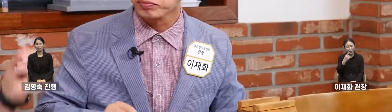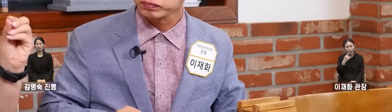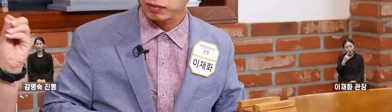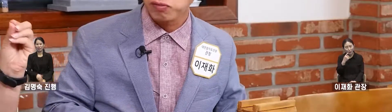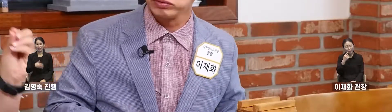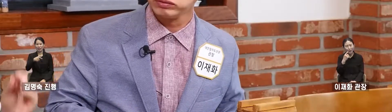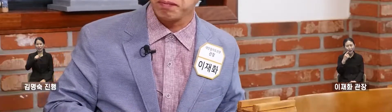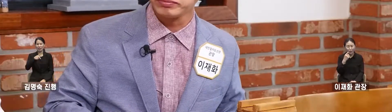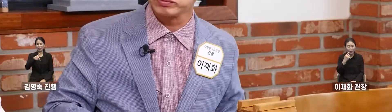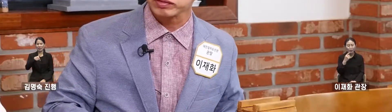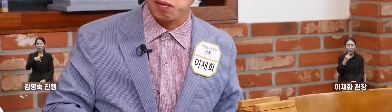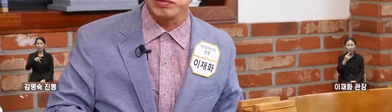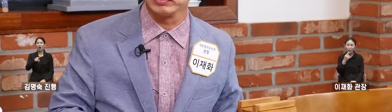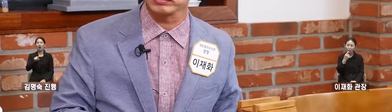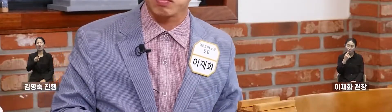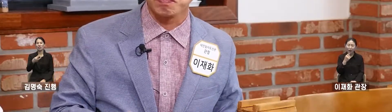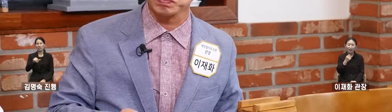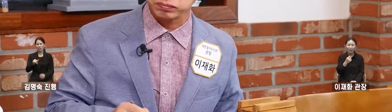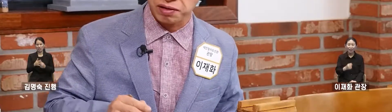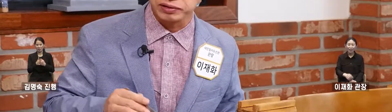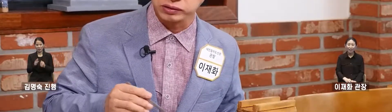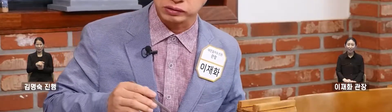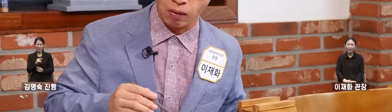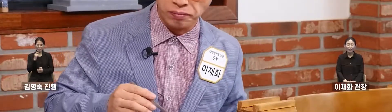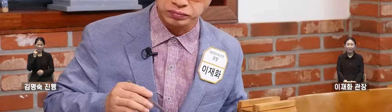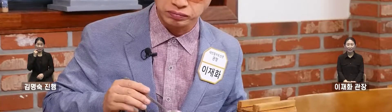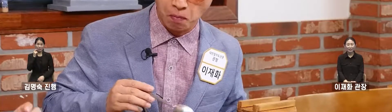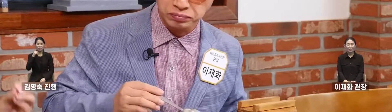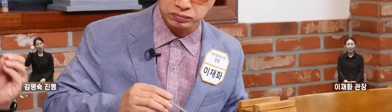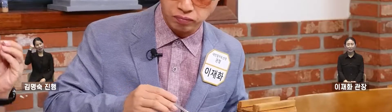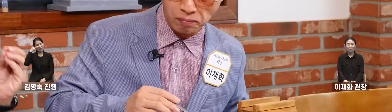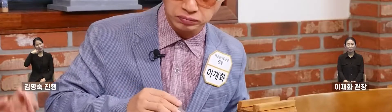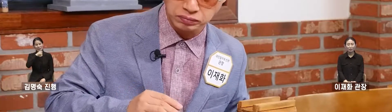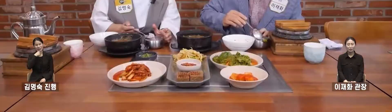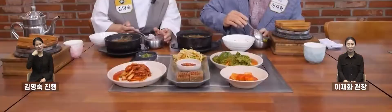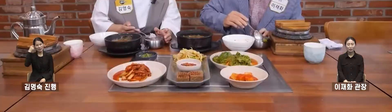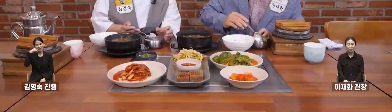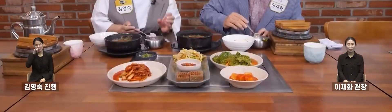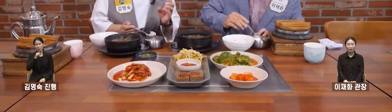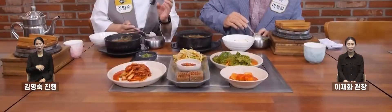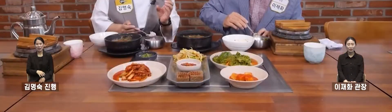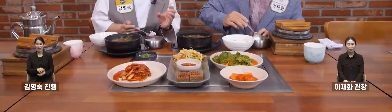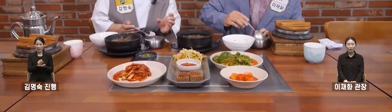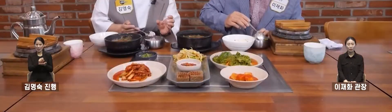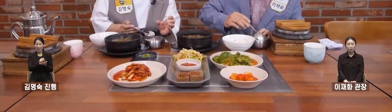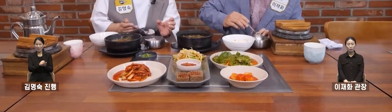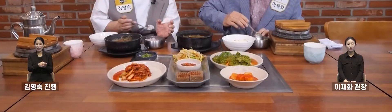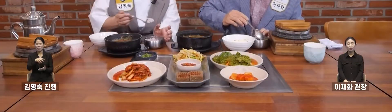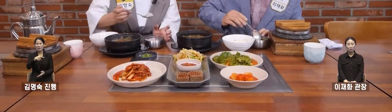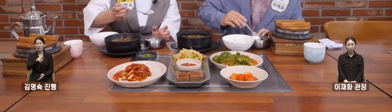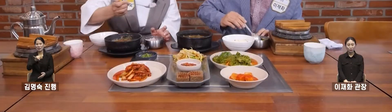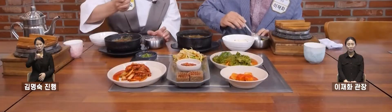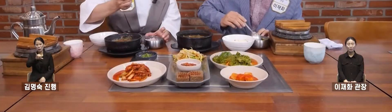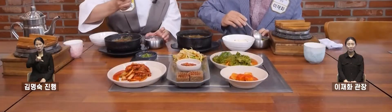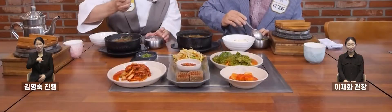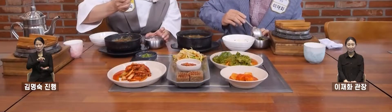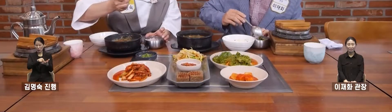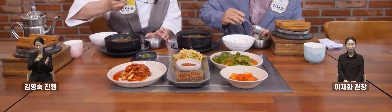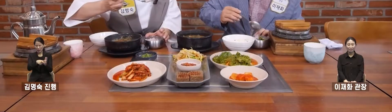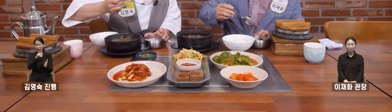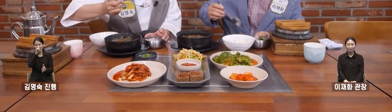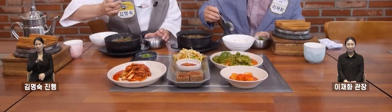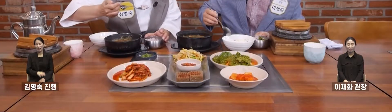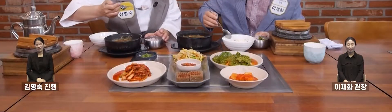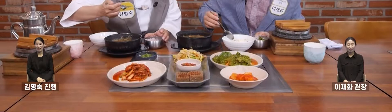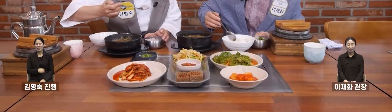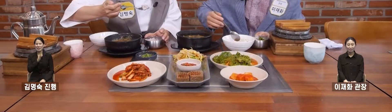있고 이제 치커리 때문에 좀 쌉쌀한 맛도 있고요. 네. 그다음에 그 양념장에 적당하게 그냥